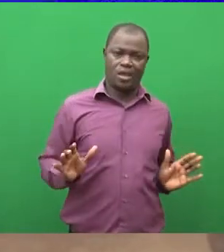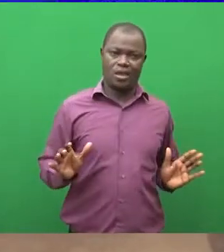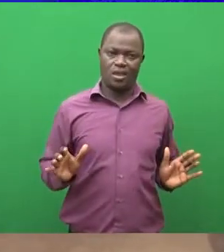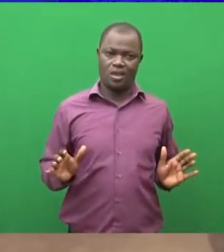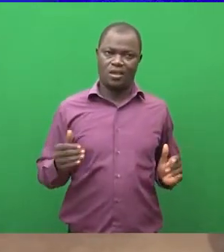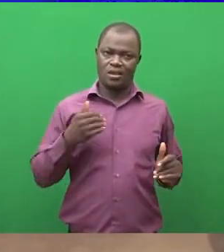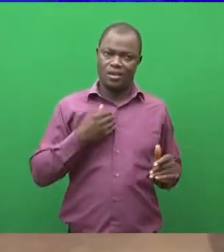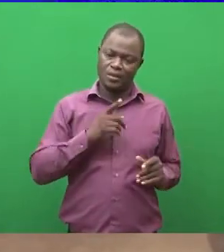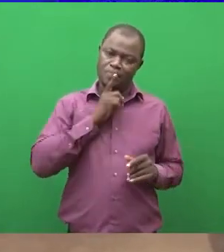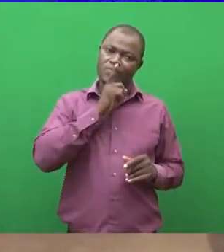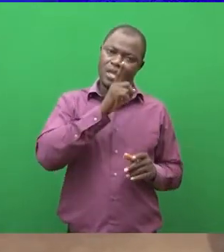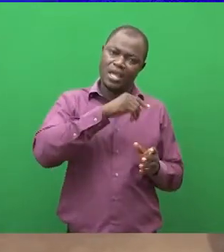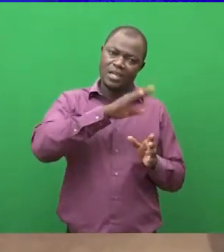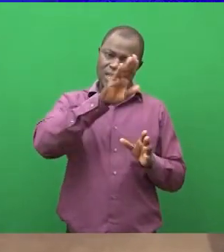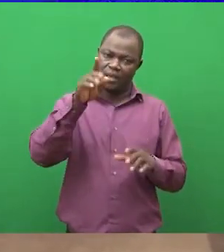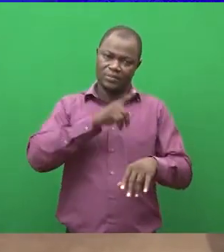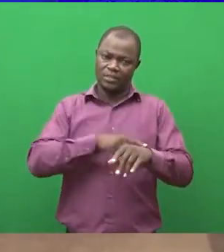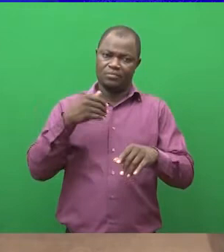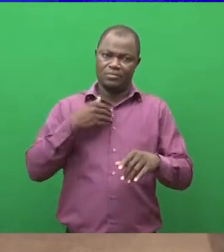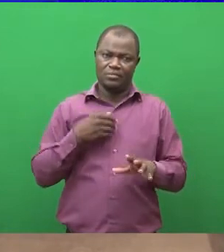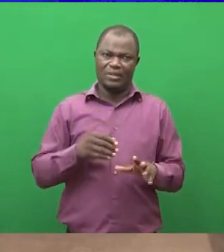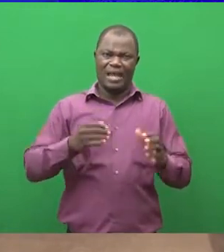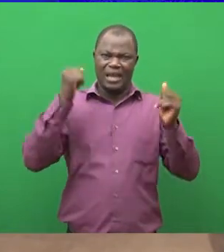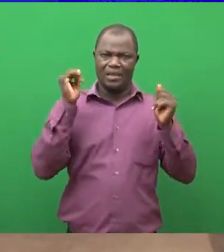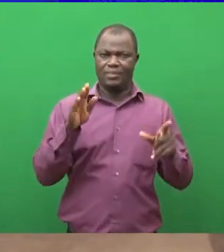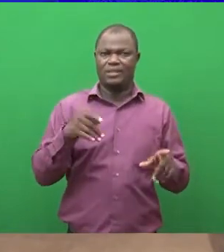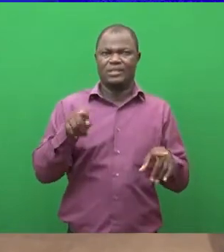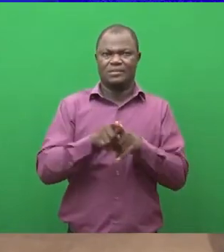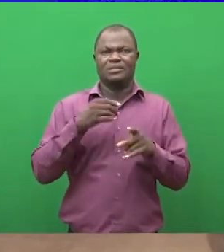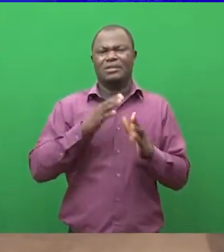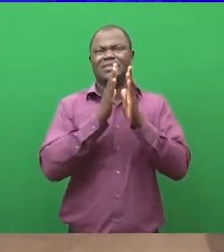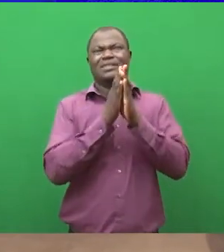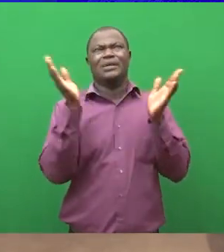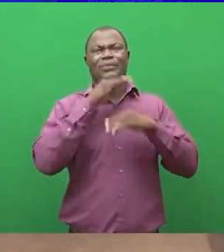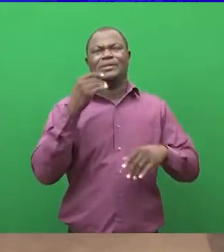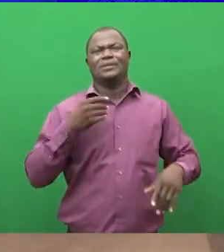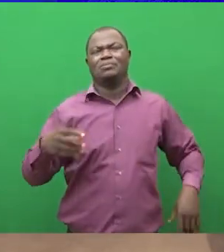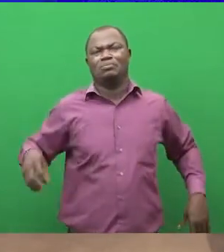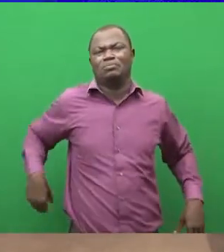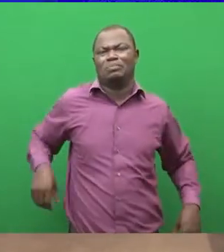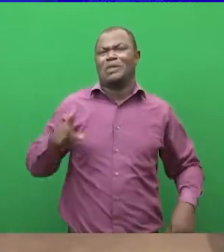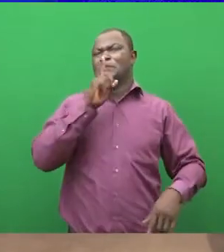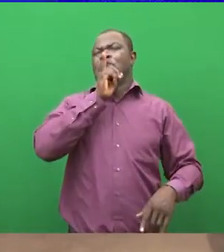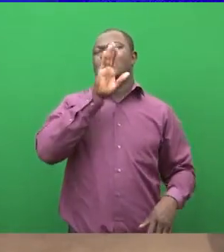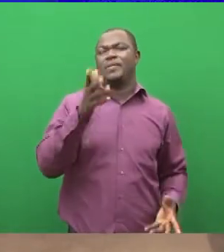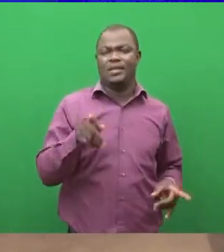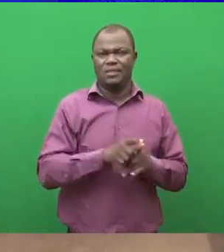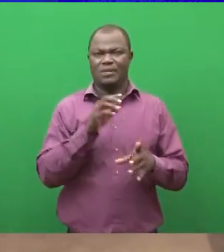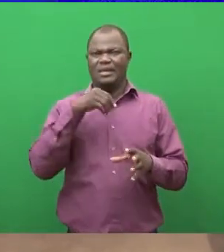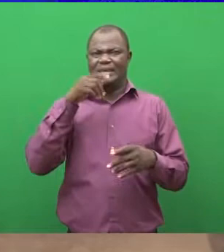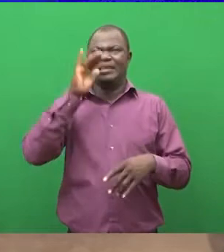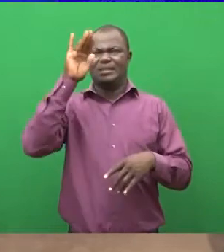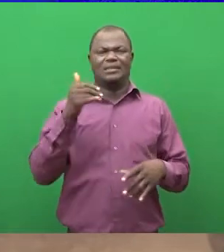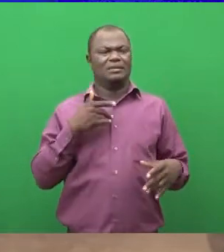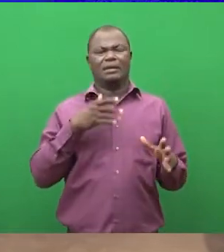chii, asi dzimwe nguva tinenge takamanikwa. Unozobva kusangano, musana worwadza, unobva kusangano, usisazvide kuti gore